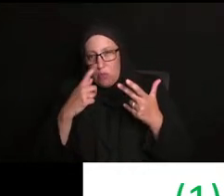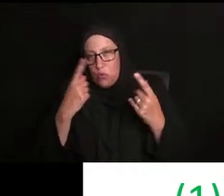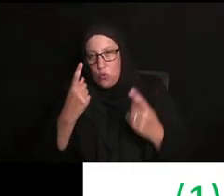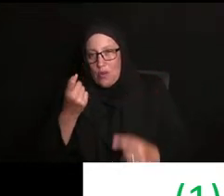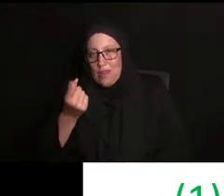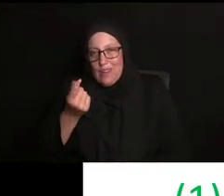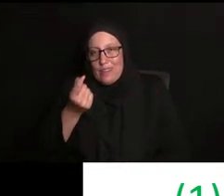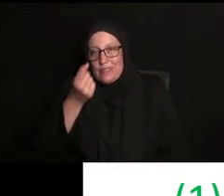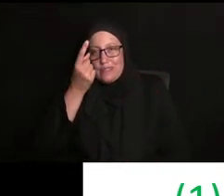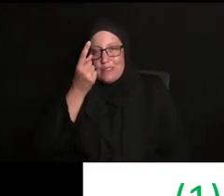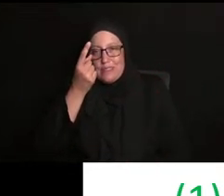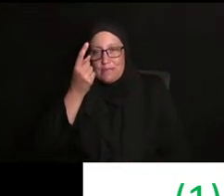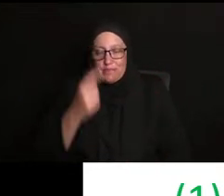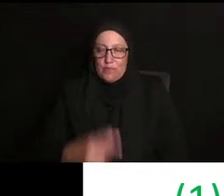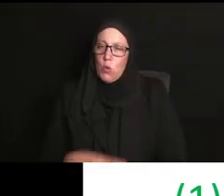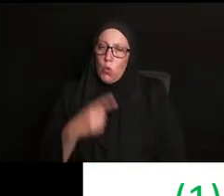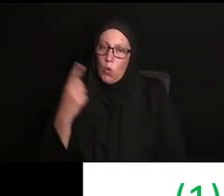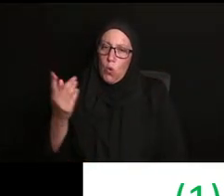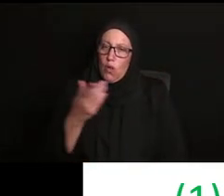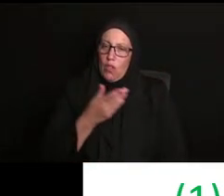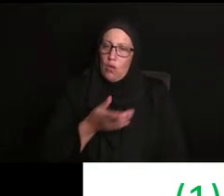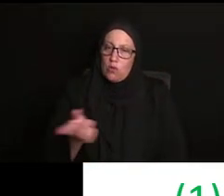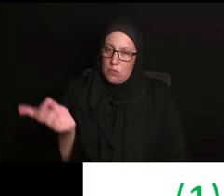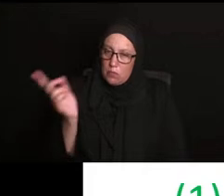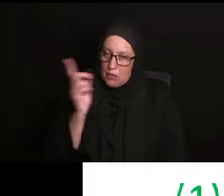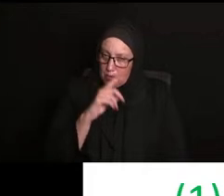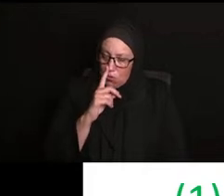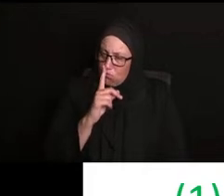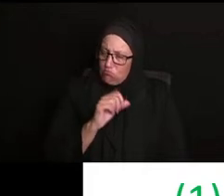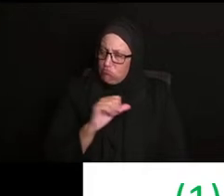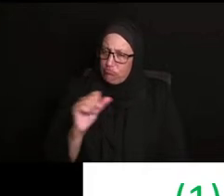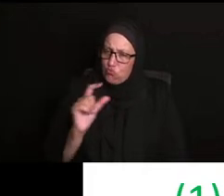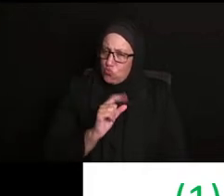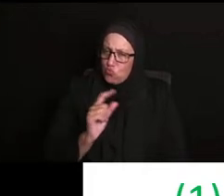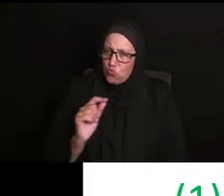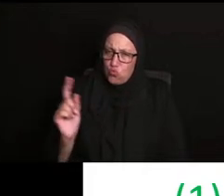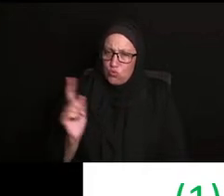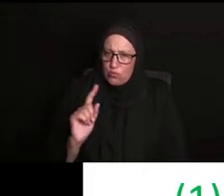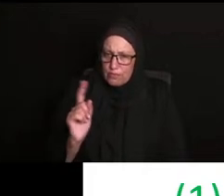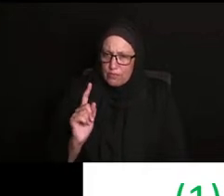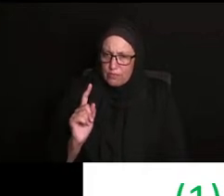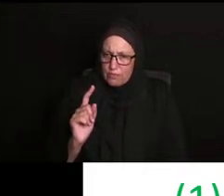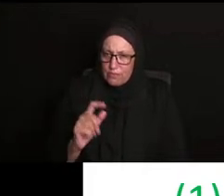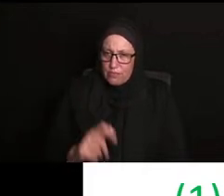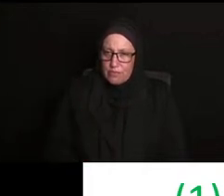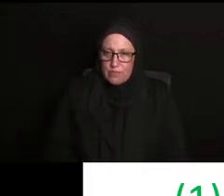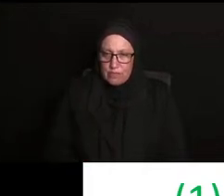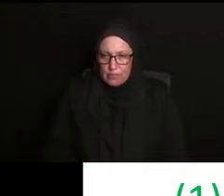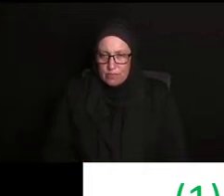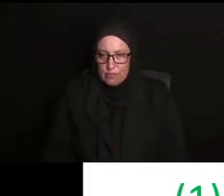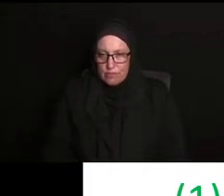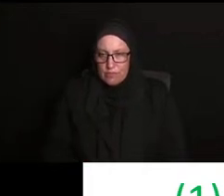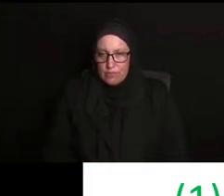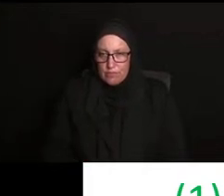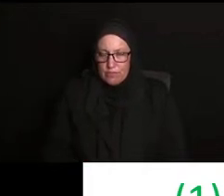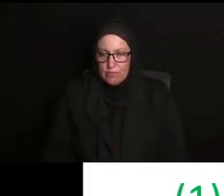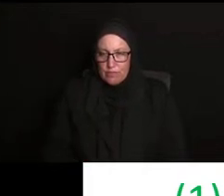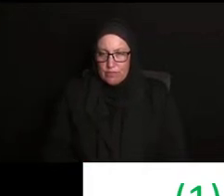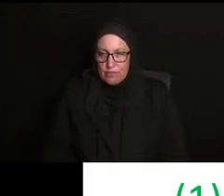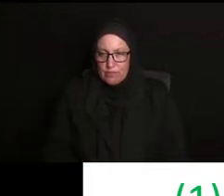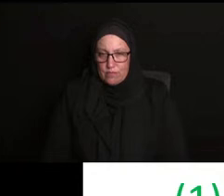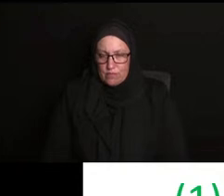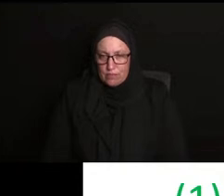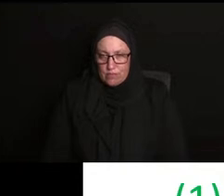understanding. Who are these people? What do they do? الَّذِينَ يَذْكُرُونَ اللَّهَ